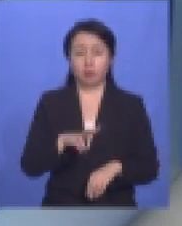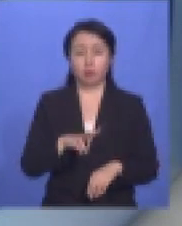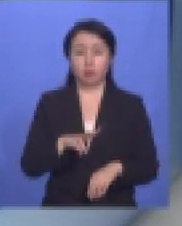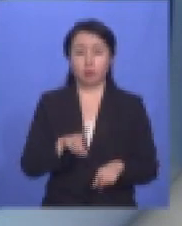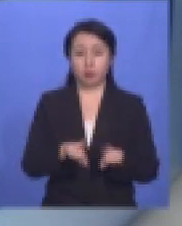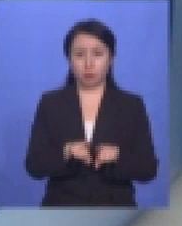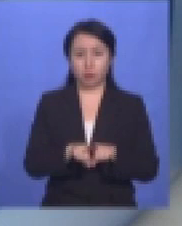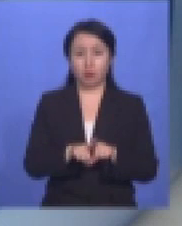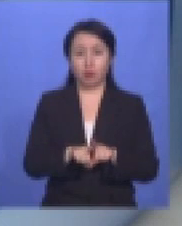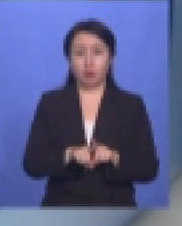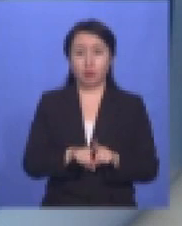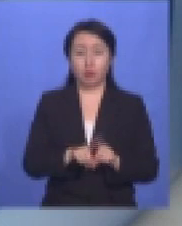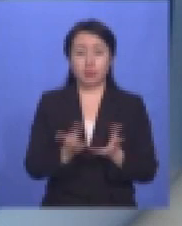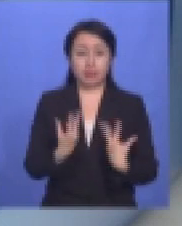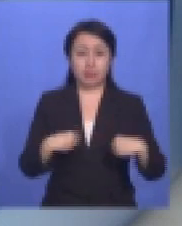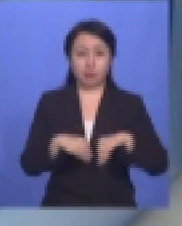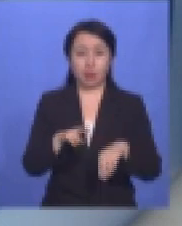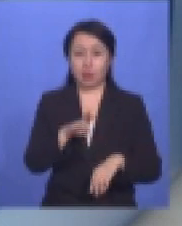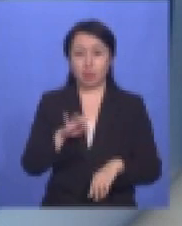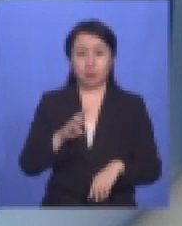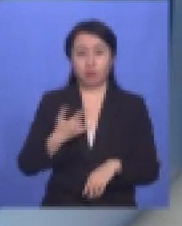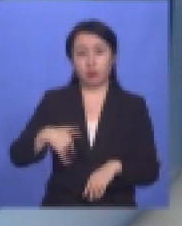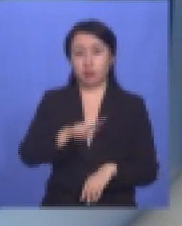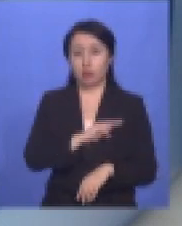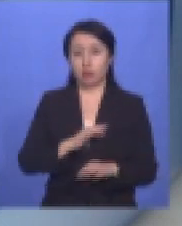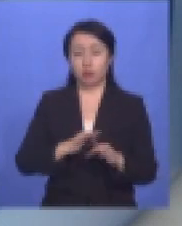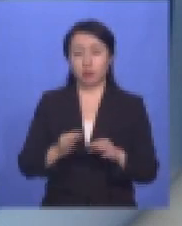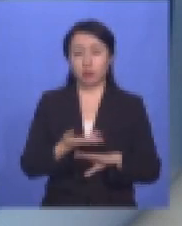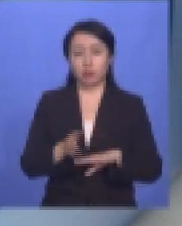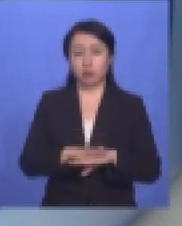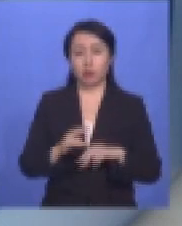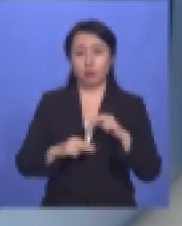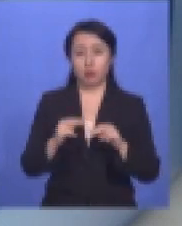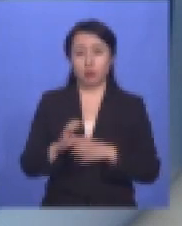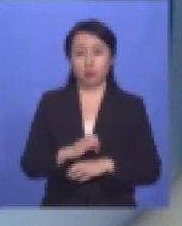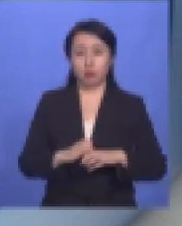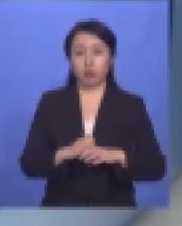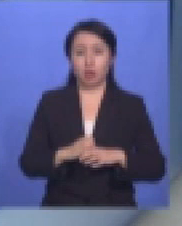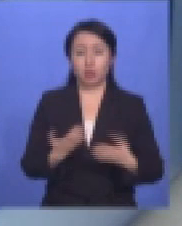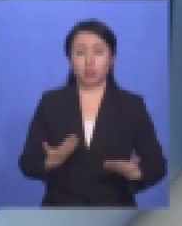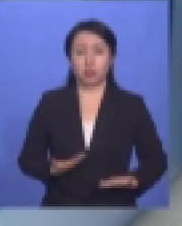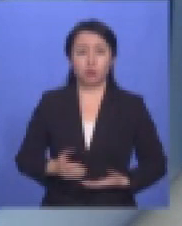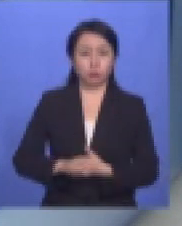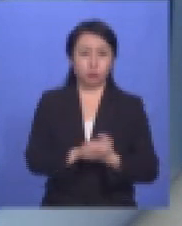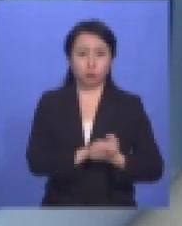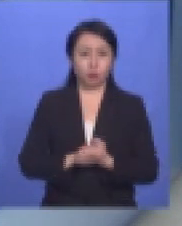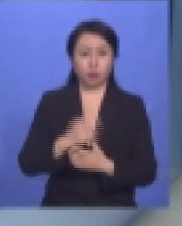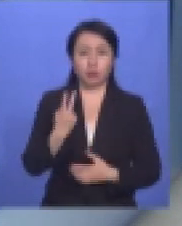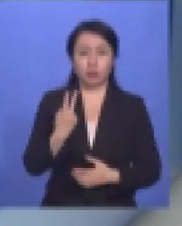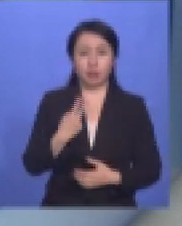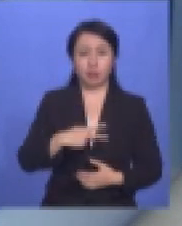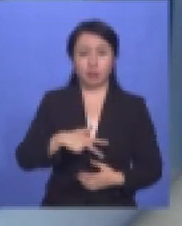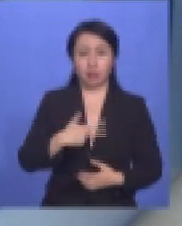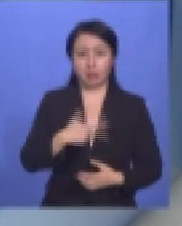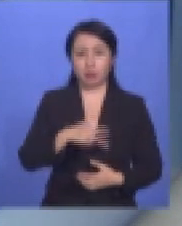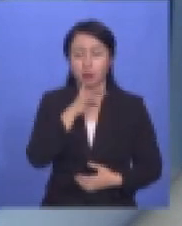«ПЗТМ» не исключение. О том, как чета Рязаевых вместе работают в сфере тяжелого машиностроения и живут душа в душу почти 35